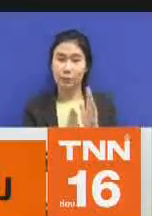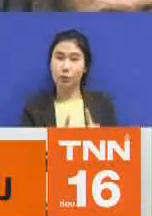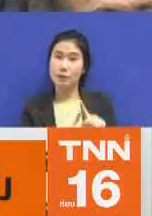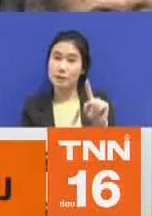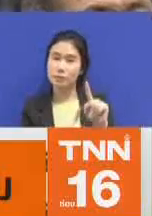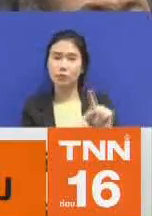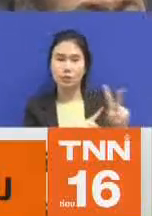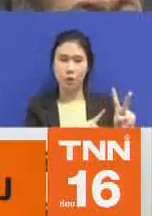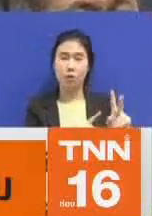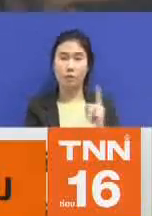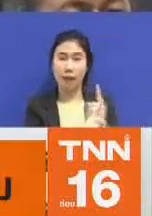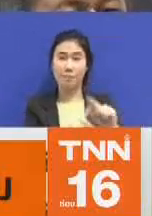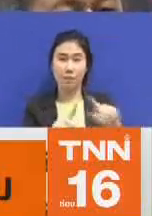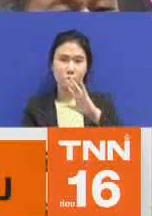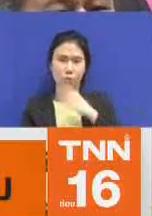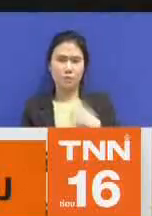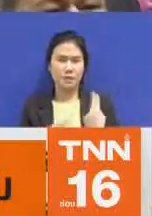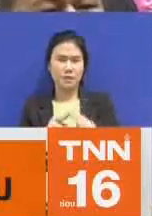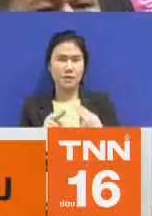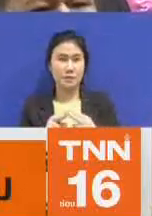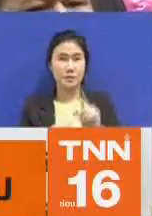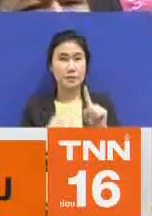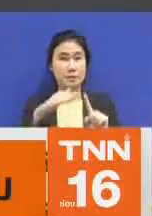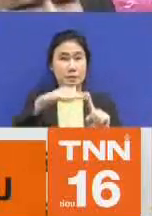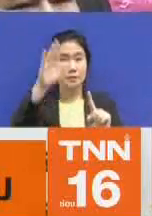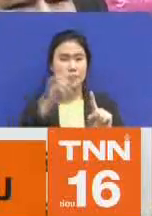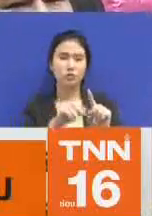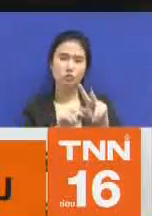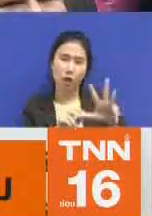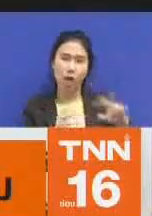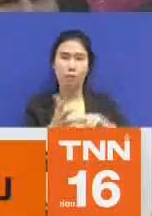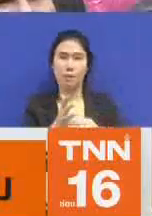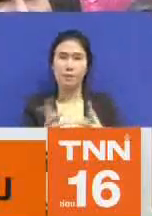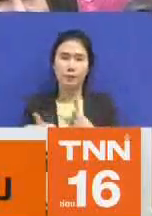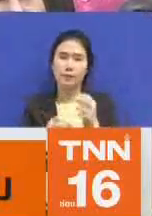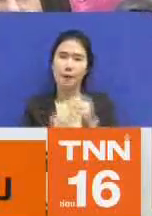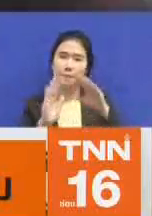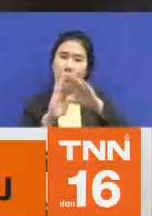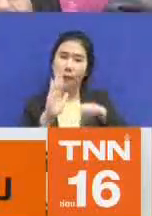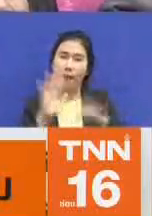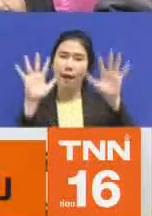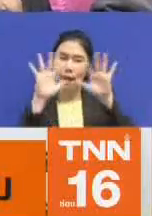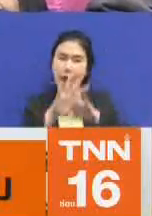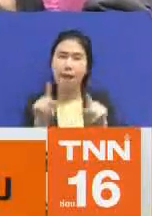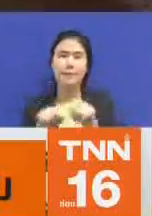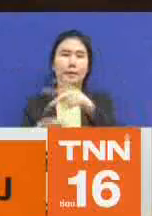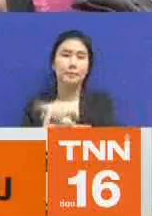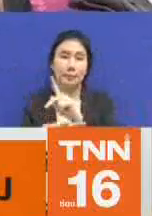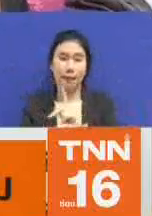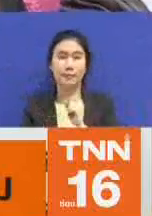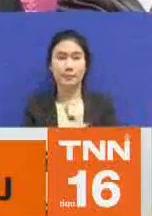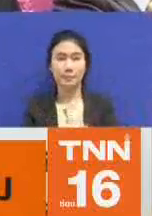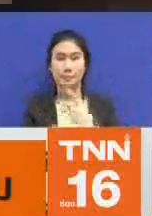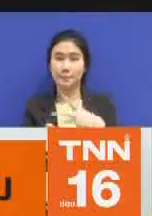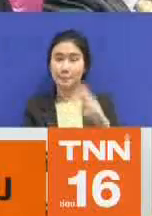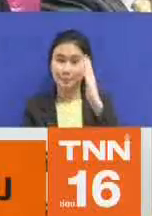ทั้งนี้นะครับก่อนที่จะมีการพักการประชุมก็ได้มีการเปิดให้สมาชิกอภิปรายกันอย่างกว้างขวางเลยครับหลังส.ส.จาก